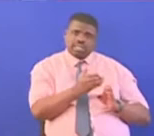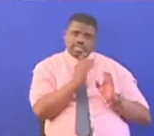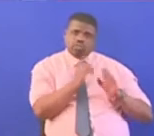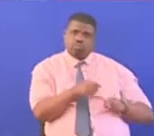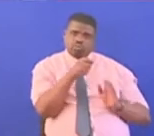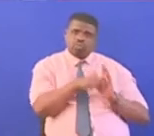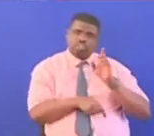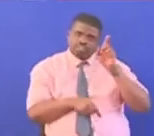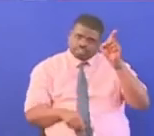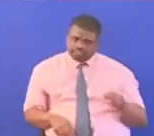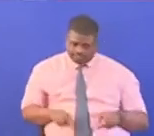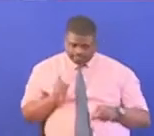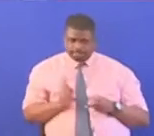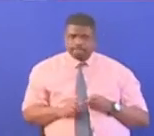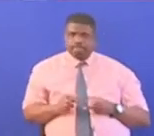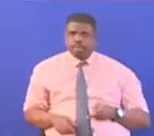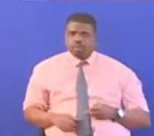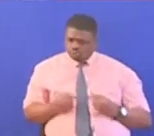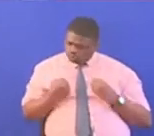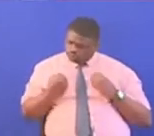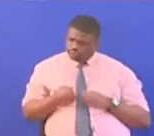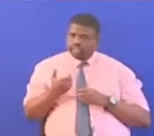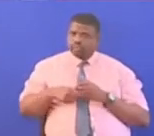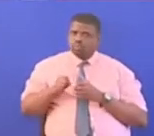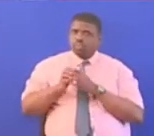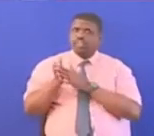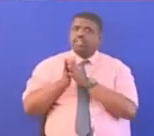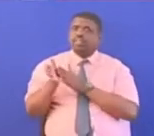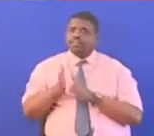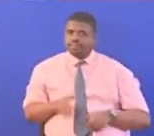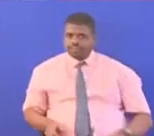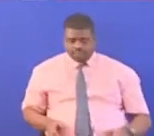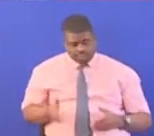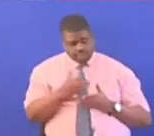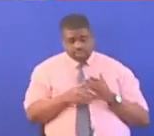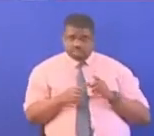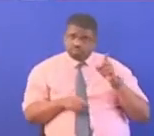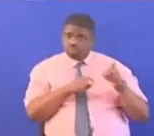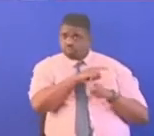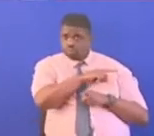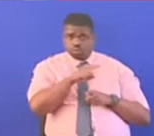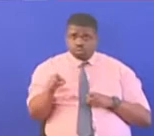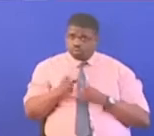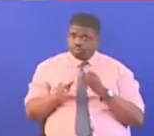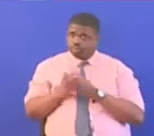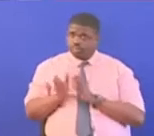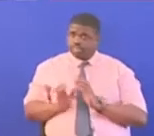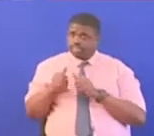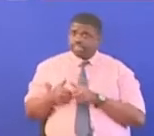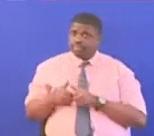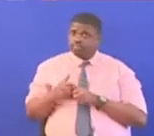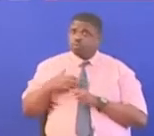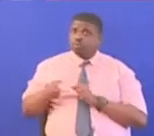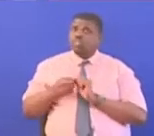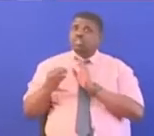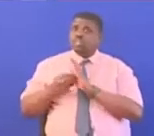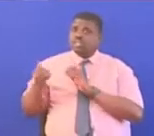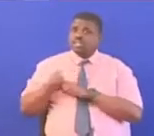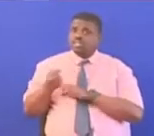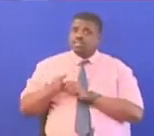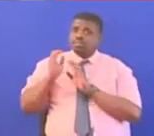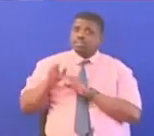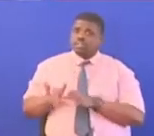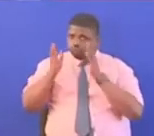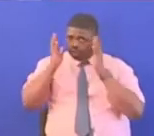chini. Lakini pia tujitahidi kuongeza kasi ili maeneo yale yote ambayo yalipitiwa na timu ya mawaziri nane, kazi ambayo imewachia